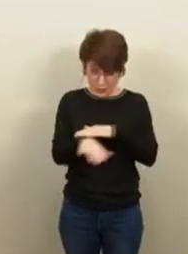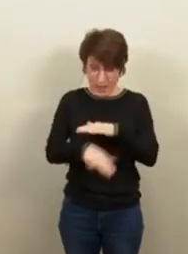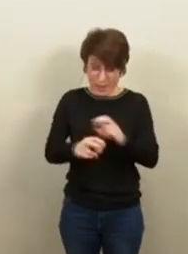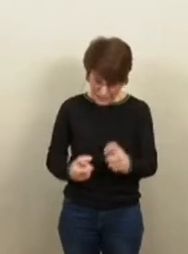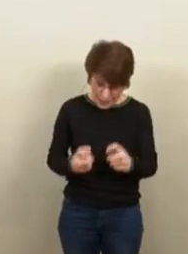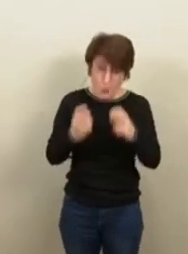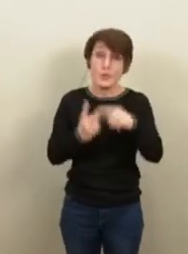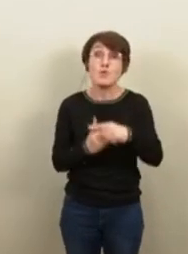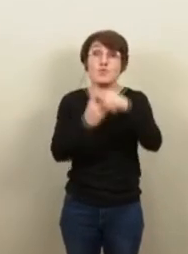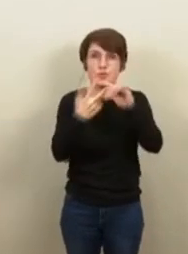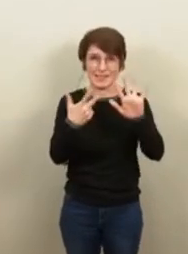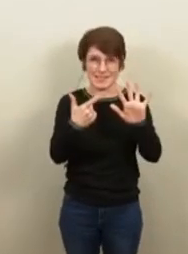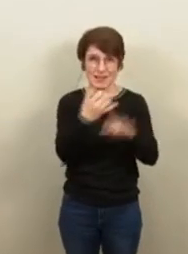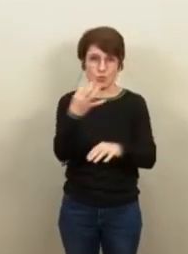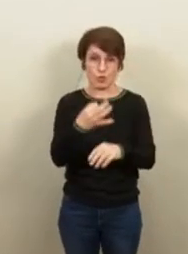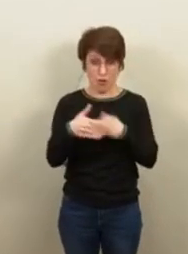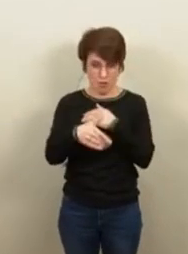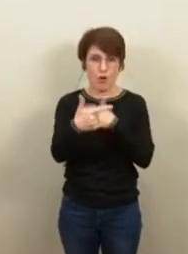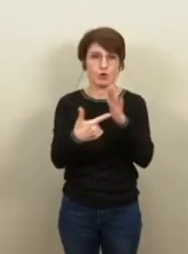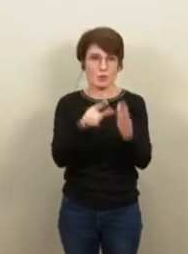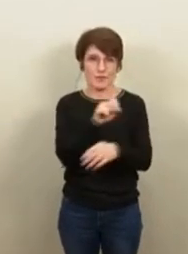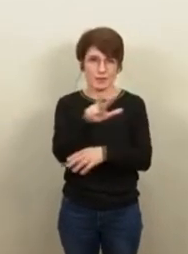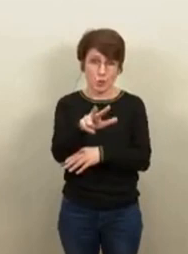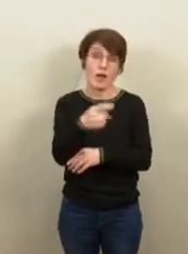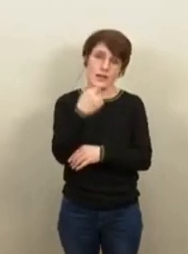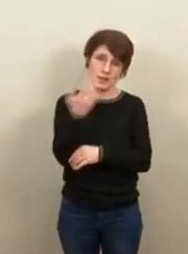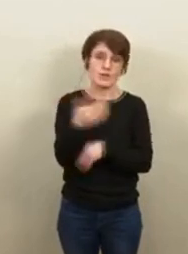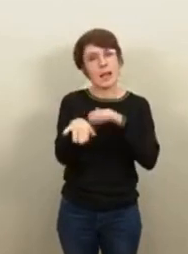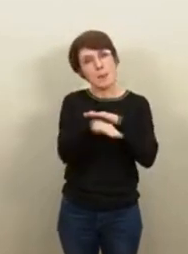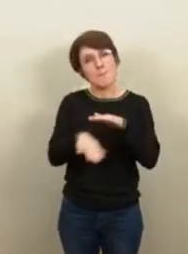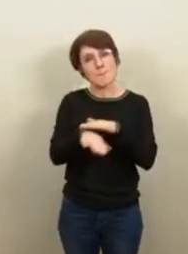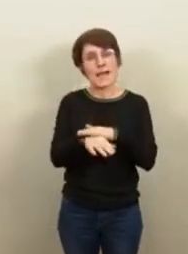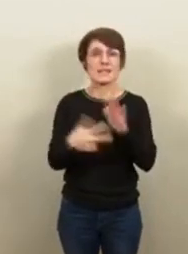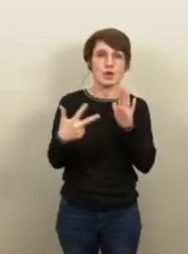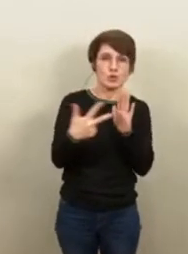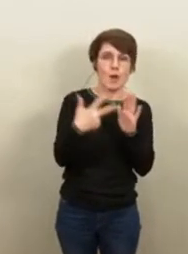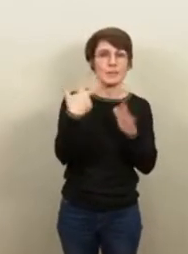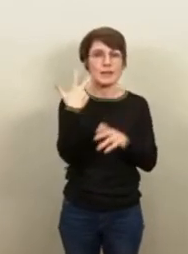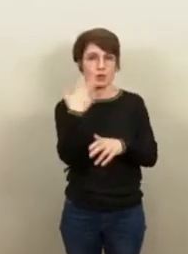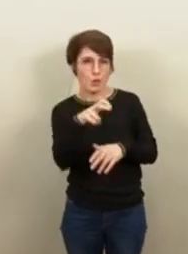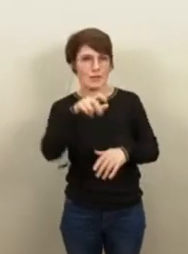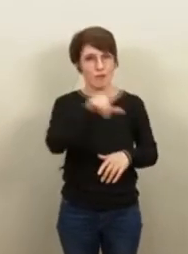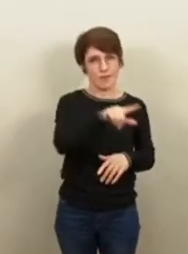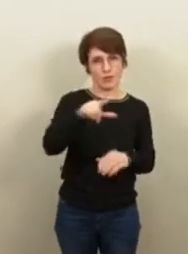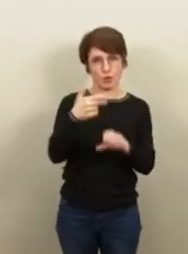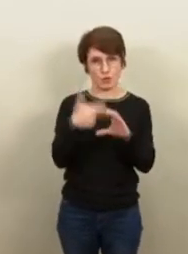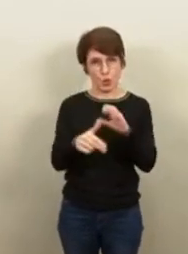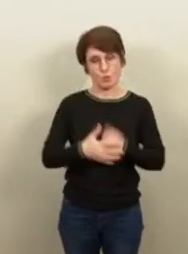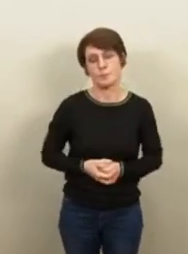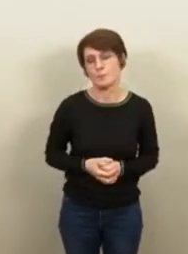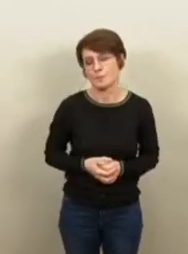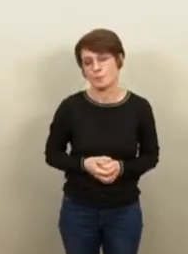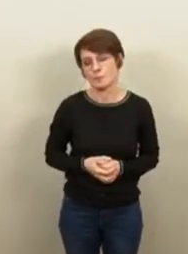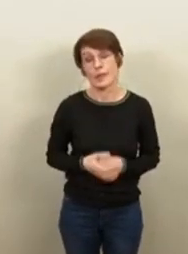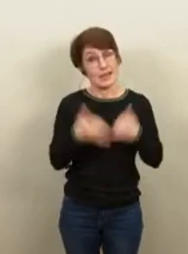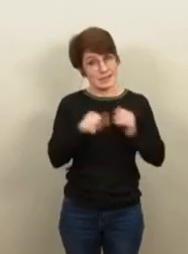7 % en 2023, ce qui fera une base de 3 322 €. À Grenoble,